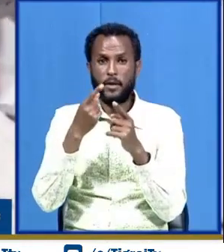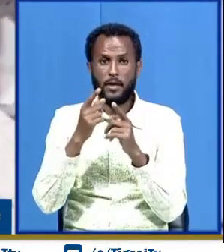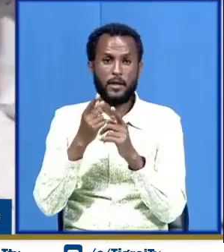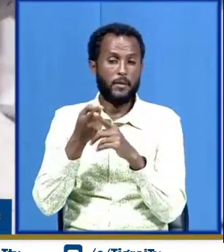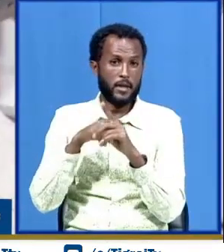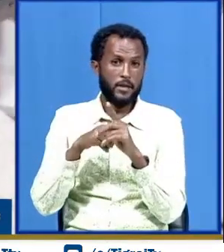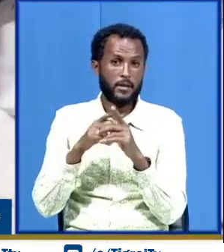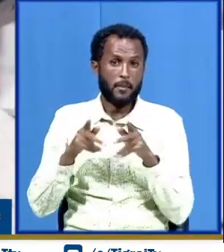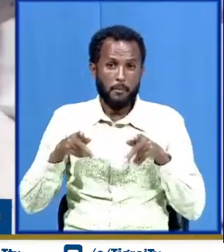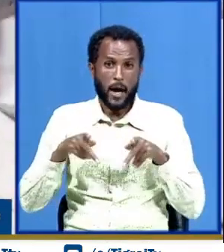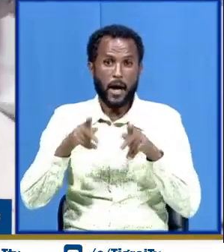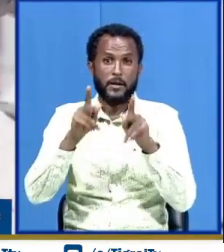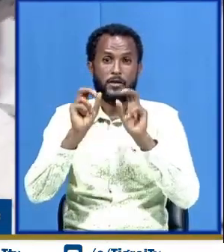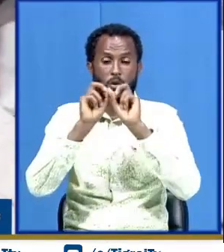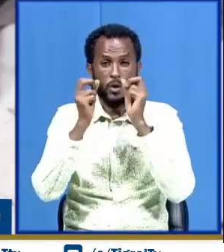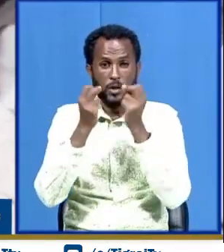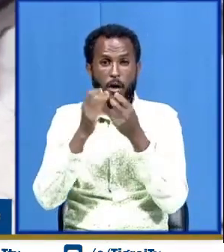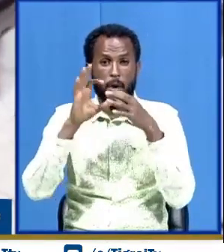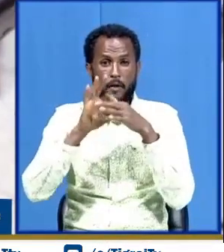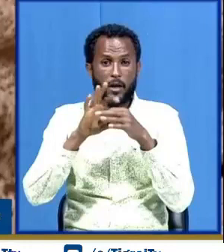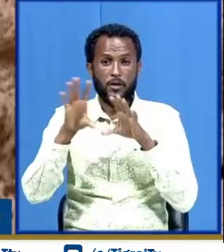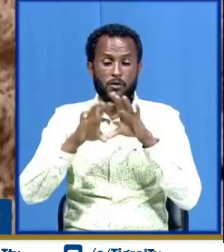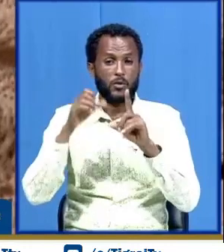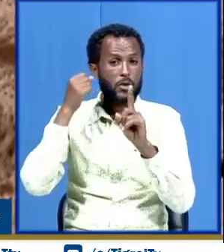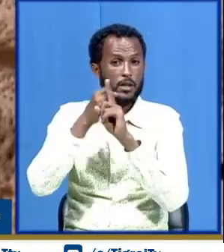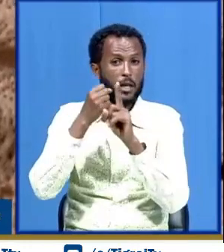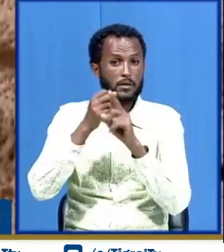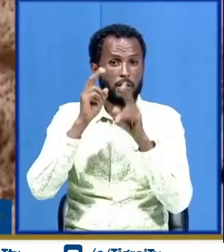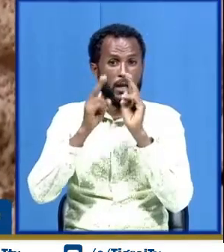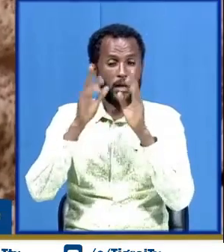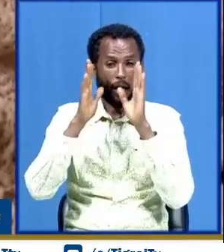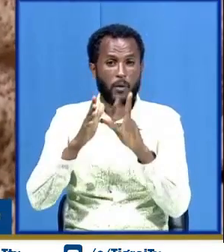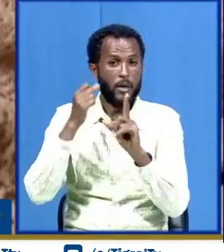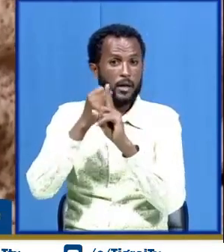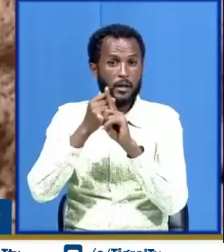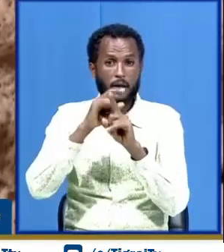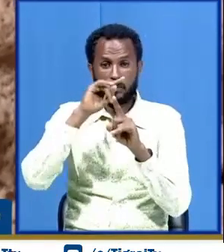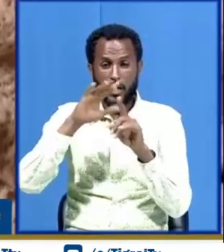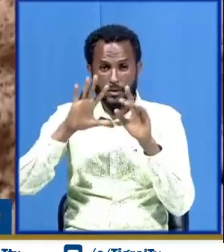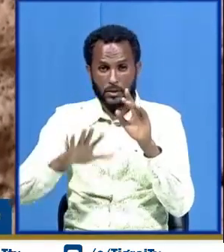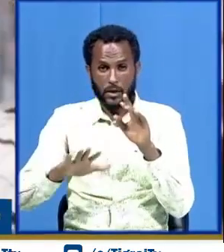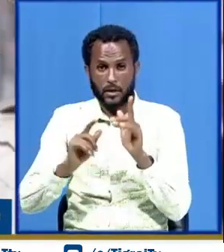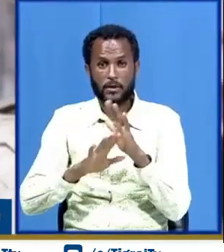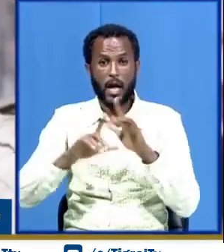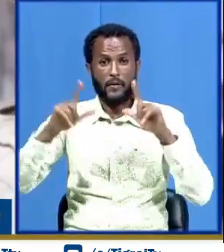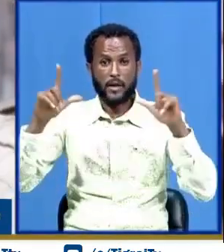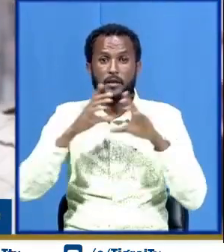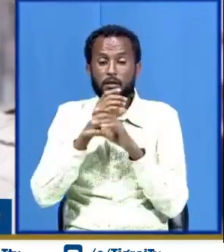ደቂ ኣንስትዮ ሓረስታይ ብውዳዊ ሰለስተ ማሕበራቱ ኣብሉ ዝቃለሶ ዘሎ ታሪካዊ ቃልሲ ካብ ዝናእሰይ ህፃን እስካብቲ ዝዓበየ ሽማግለ